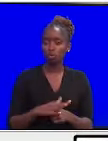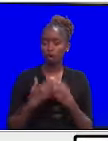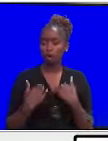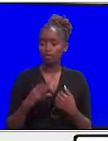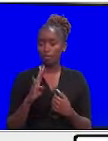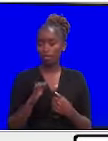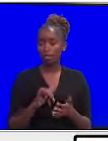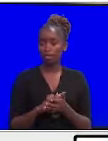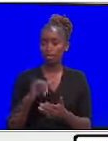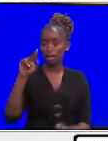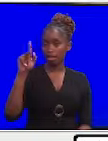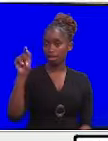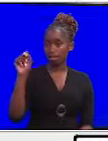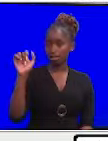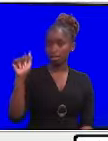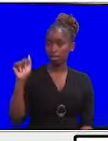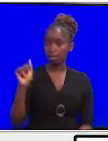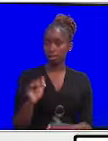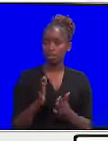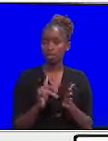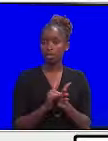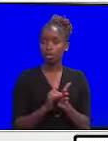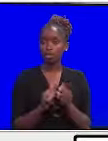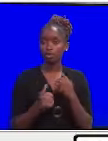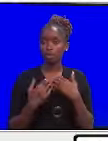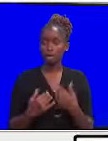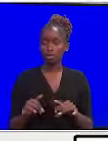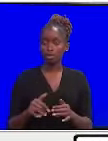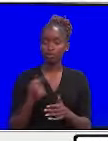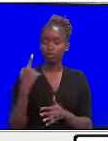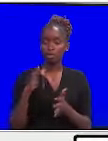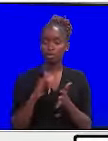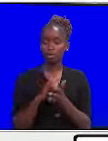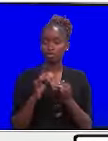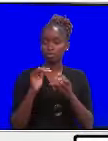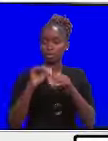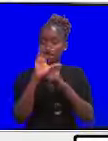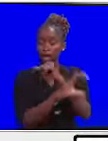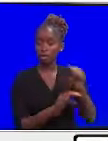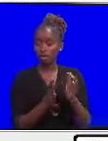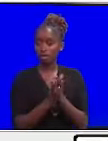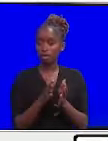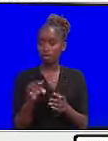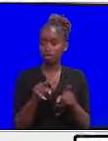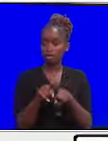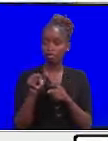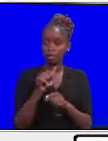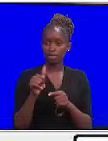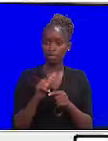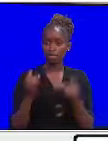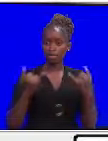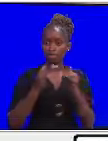wa barabarani NTSA na mamlaka ya kusimamia sekta ya bima nchini IRA na mamlaka ya udhibiti wa